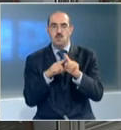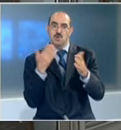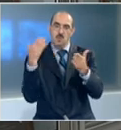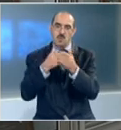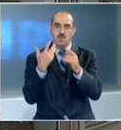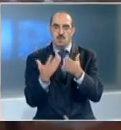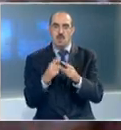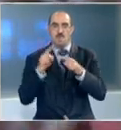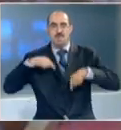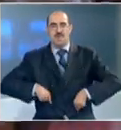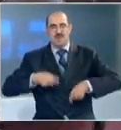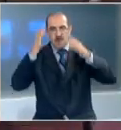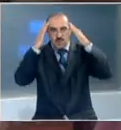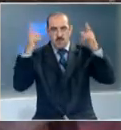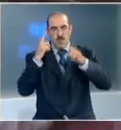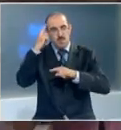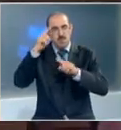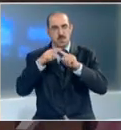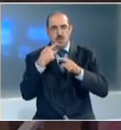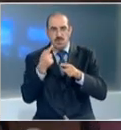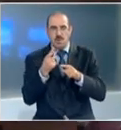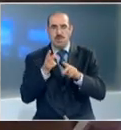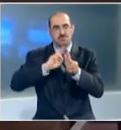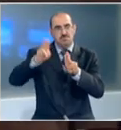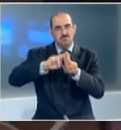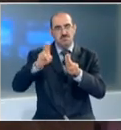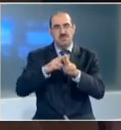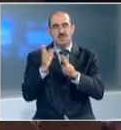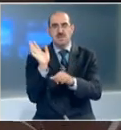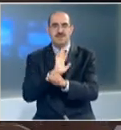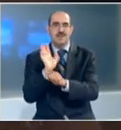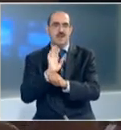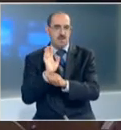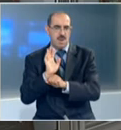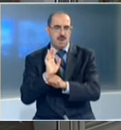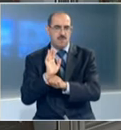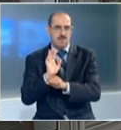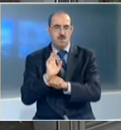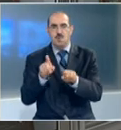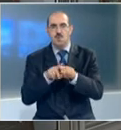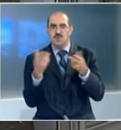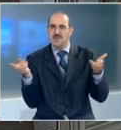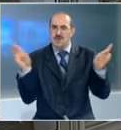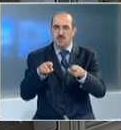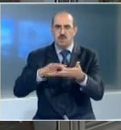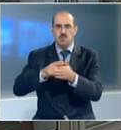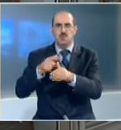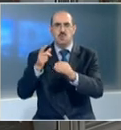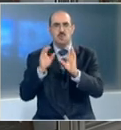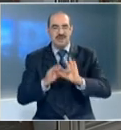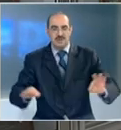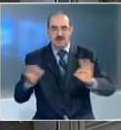تسعى إليه وزارة الثقافة من أجل تحديث وتجهيز قاعة السينما عبر الوطن واسترجاع كل ما بقي